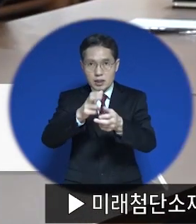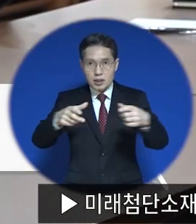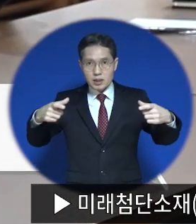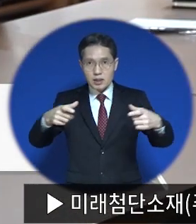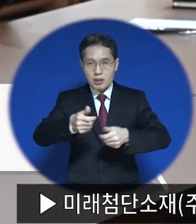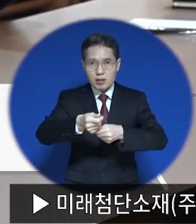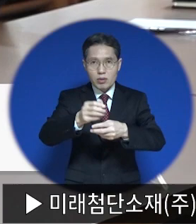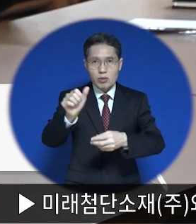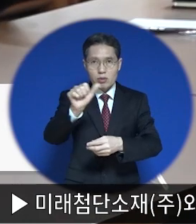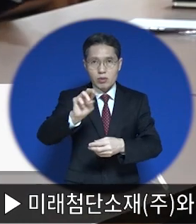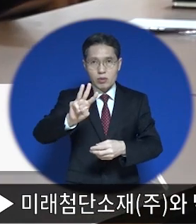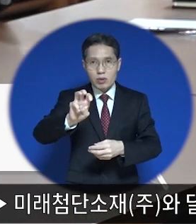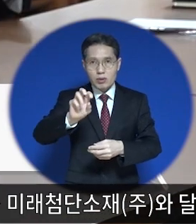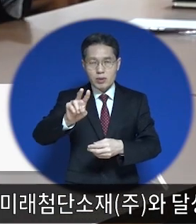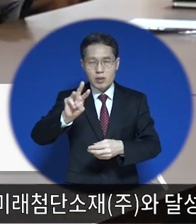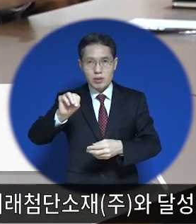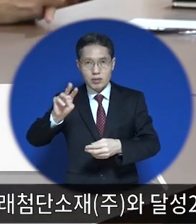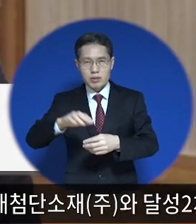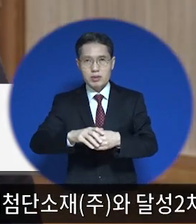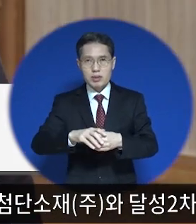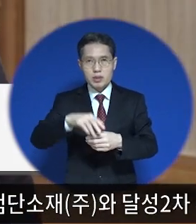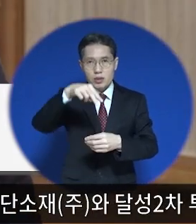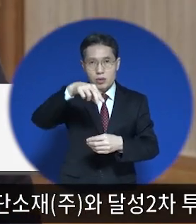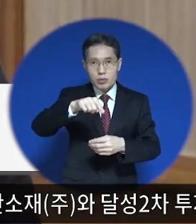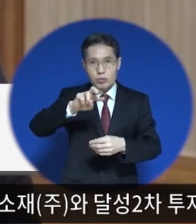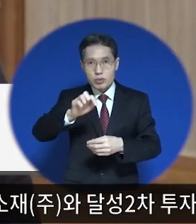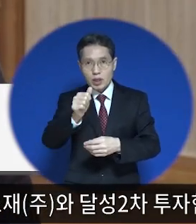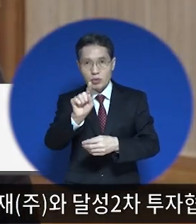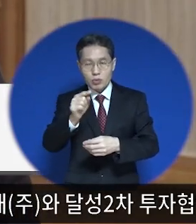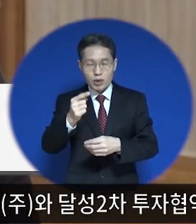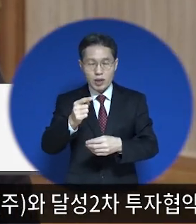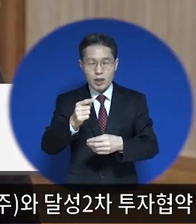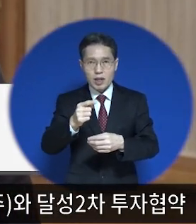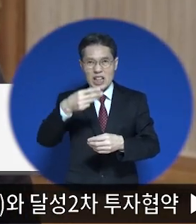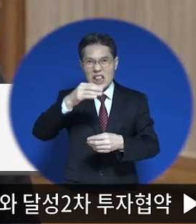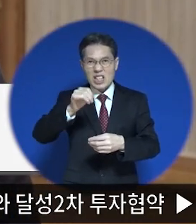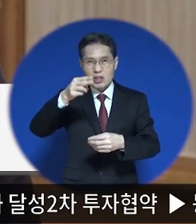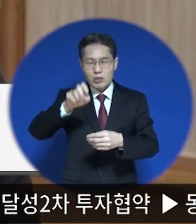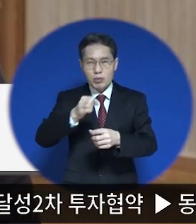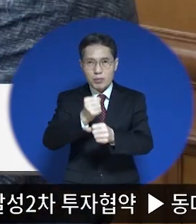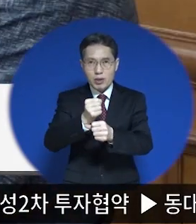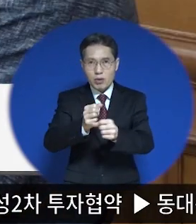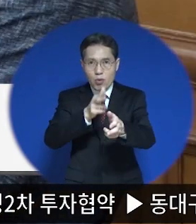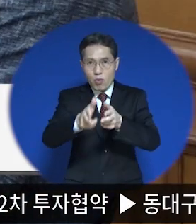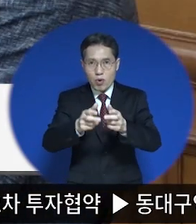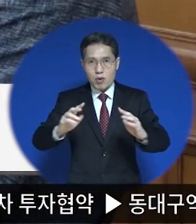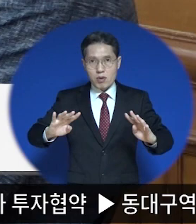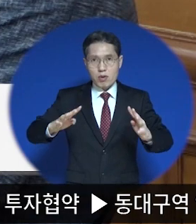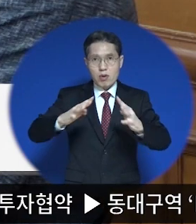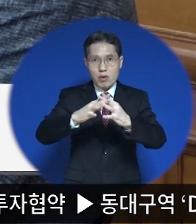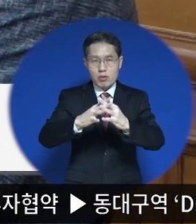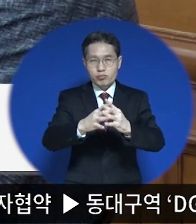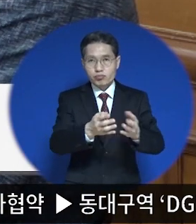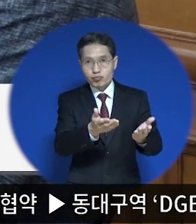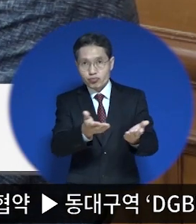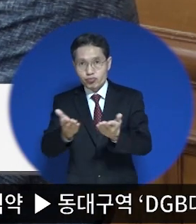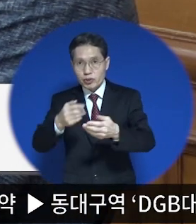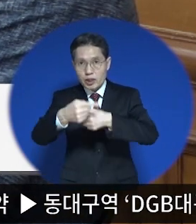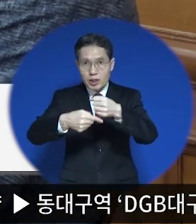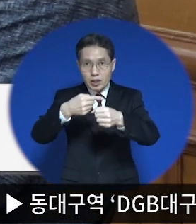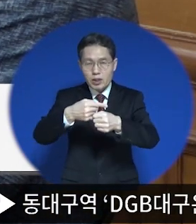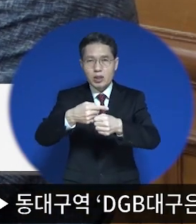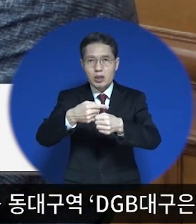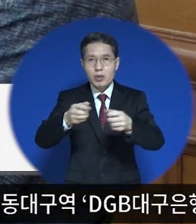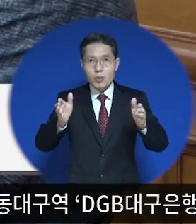부지 5032제곱미터에 수산화 리튬 제조공장을 신설하고 생산설비를 확충해 연간